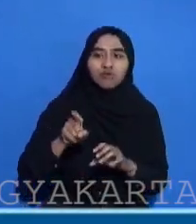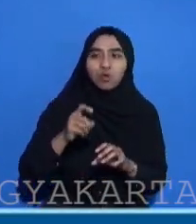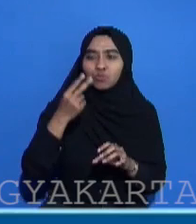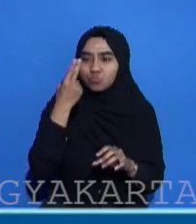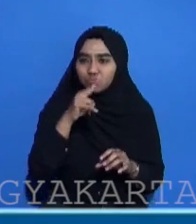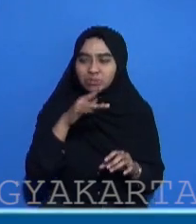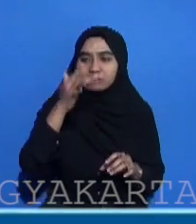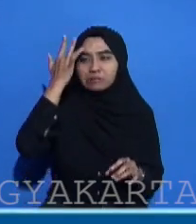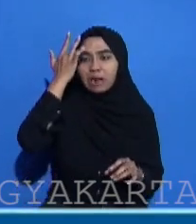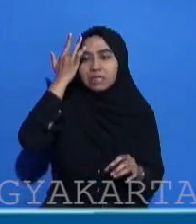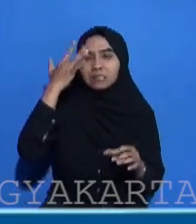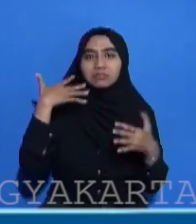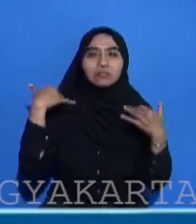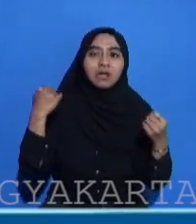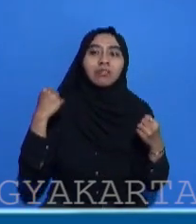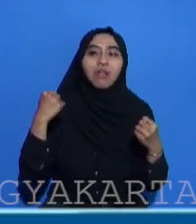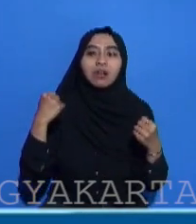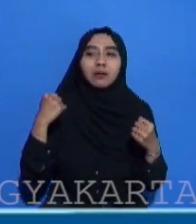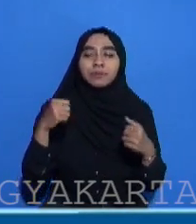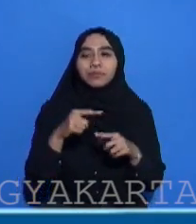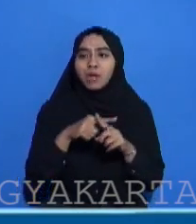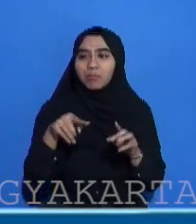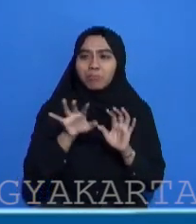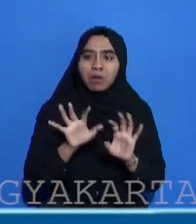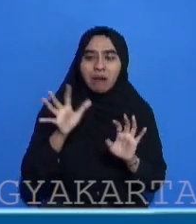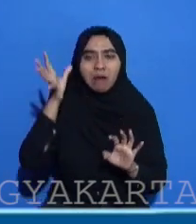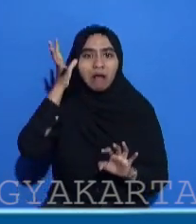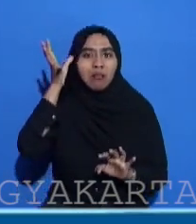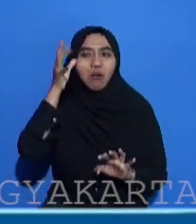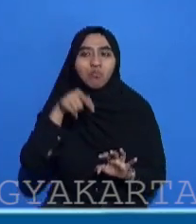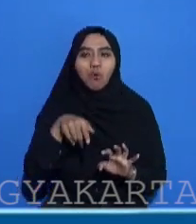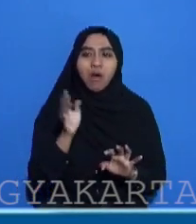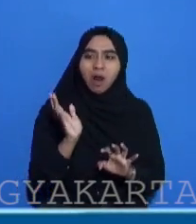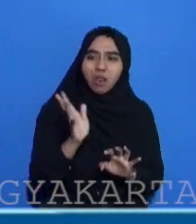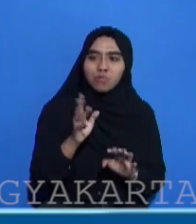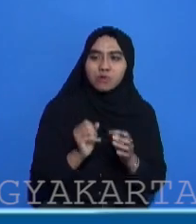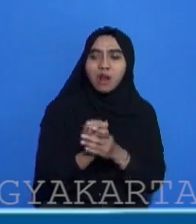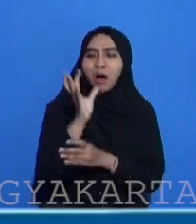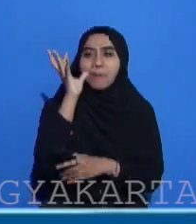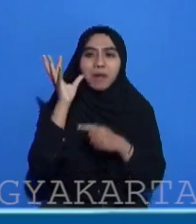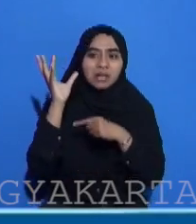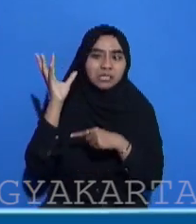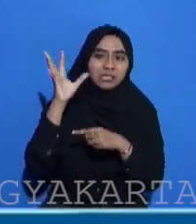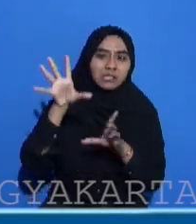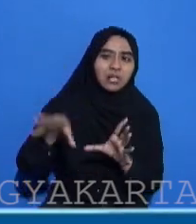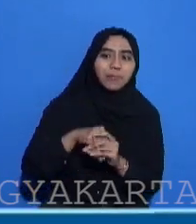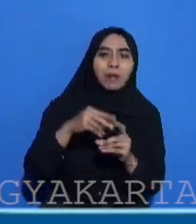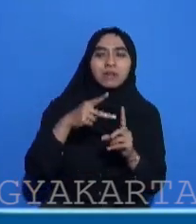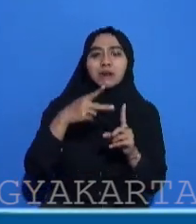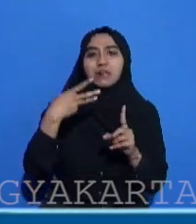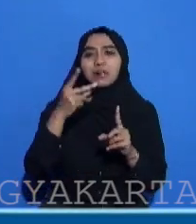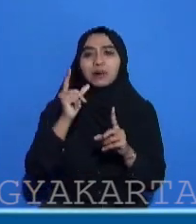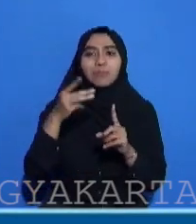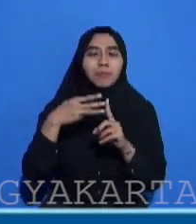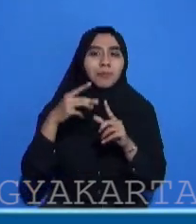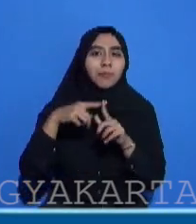ngusadani sesakit nanging emanipun ugi tesih kathah ingkang dereng mangertosi pilih tanaman menika kalebet tanaman herbal pilih tanding ingkang